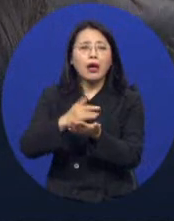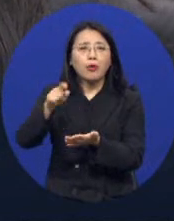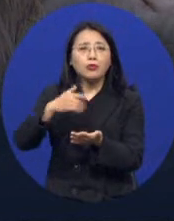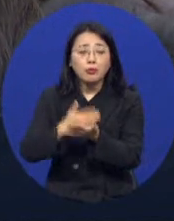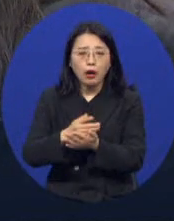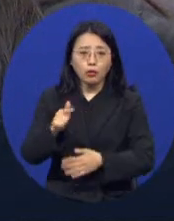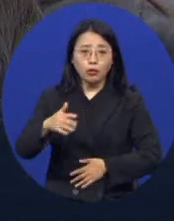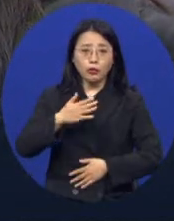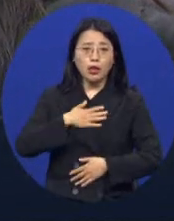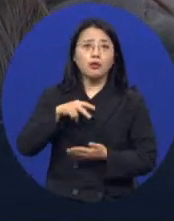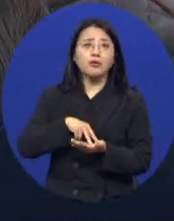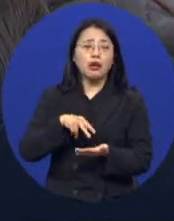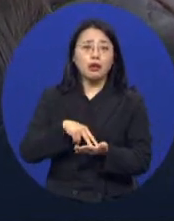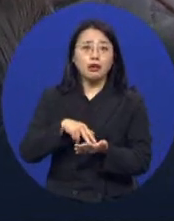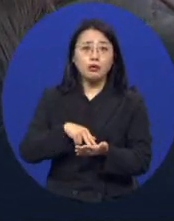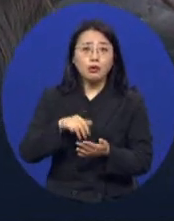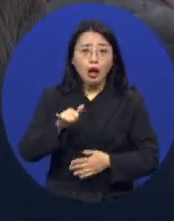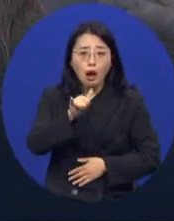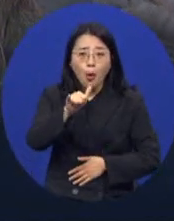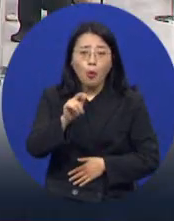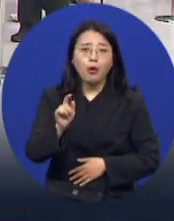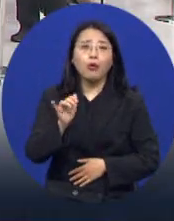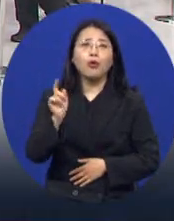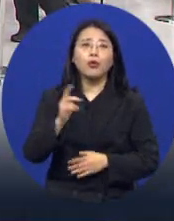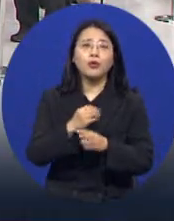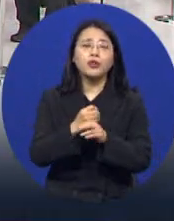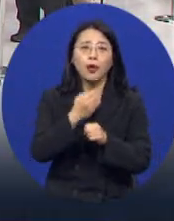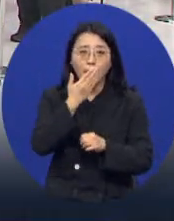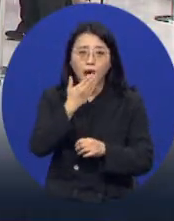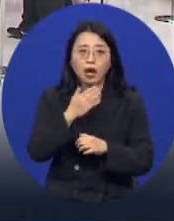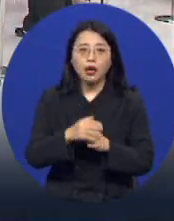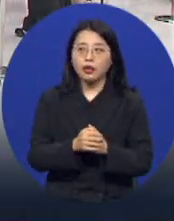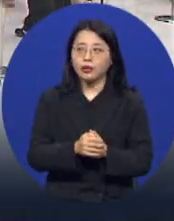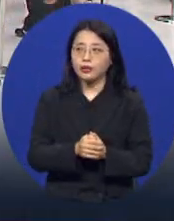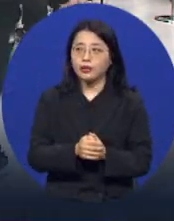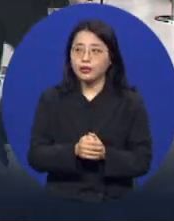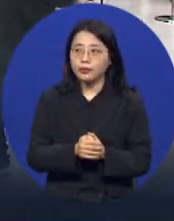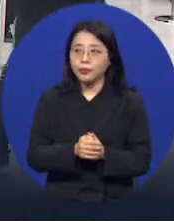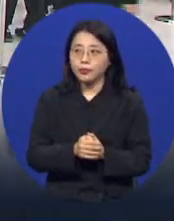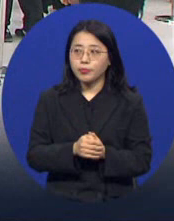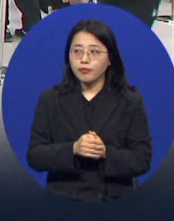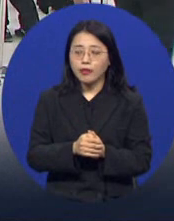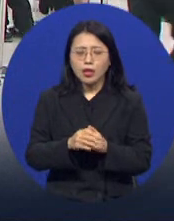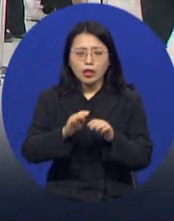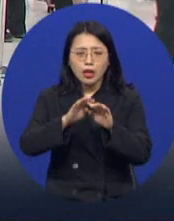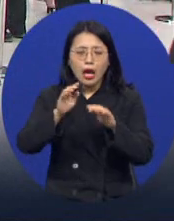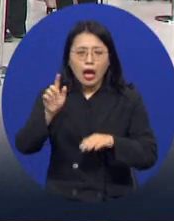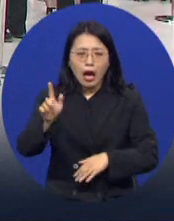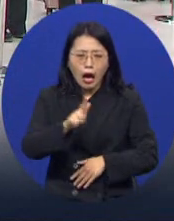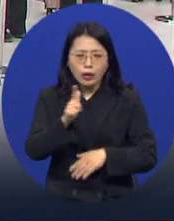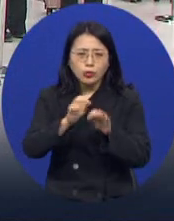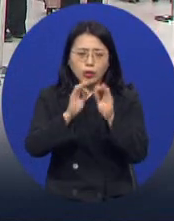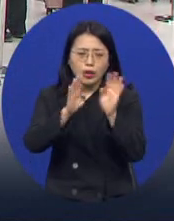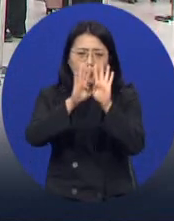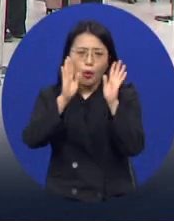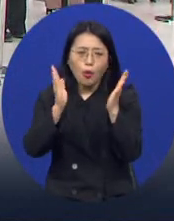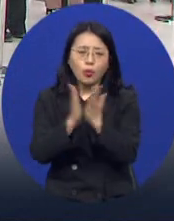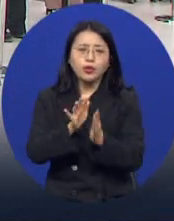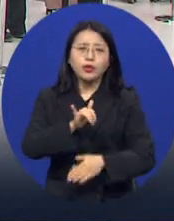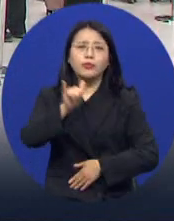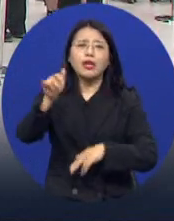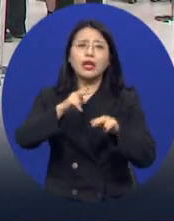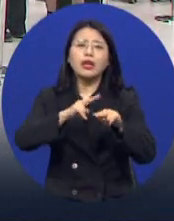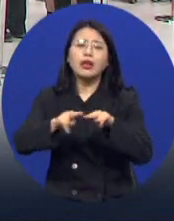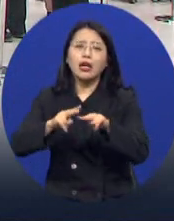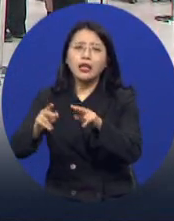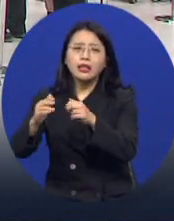도대체 언제 이게 마련이 되는 거지라는 생각이 계속 드는 거죠. 뭐 한두 편 깨진 게 아니라 전일이 다 결항이 된 거니까